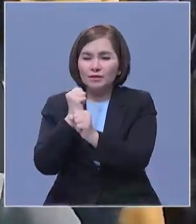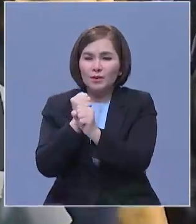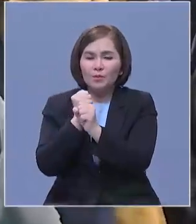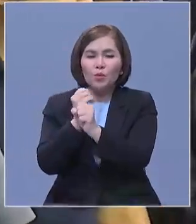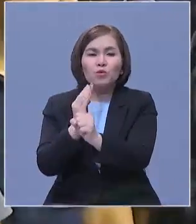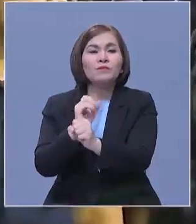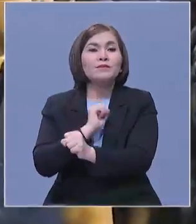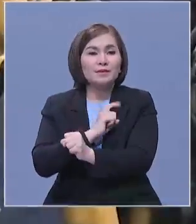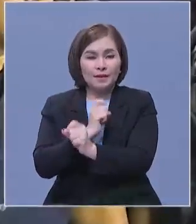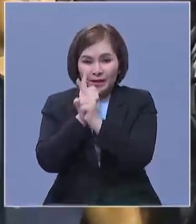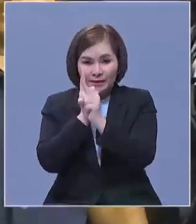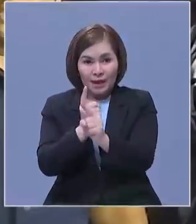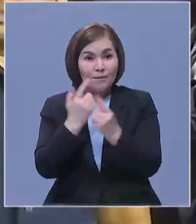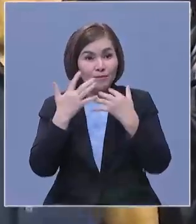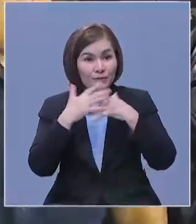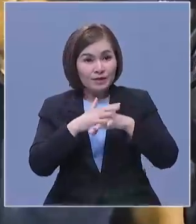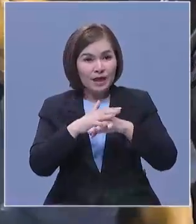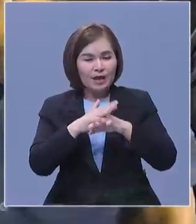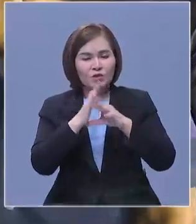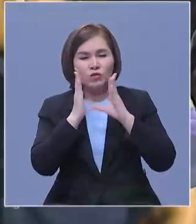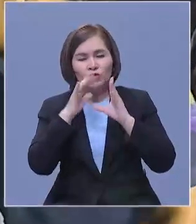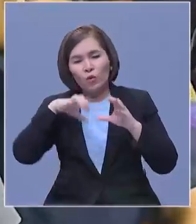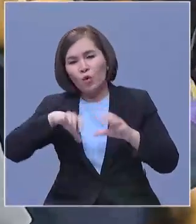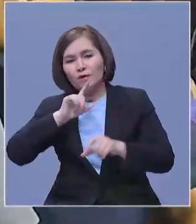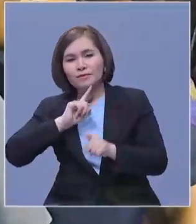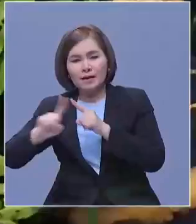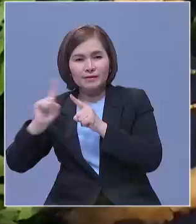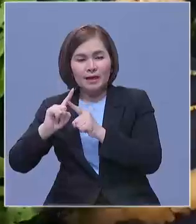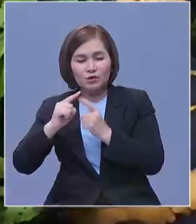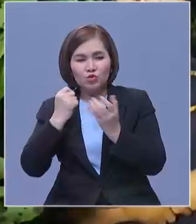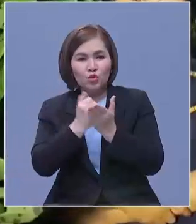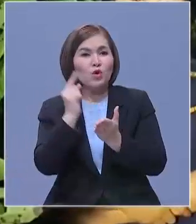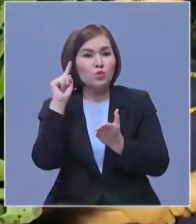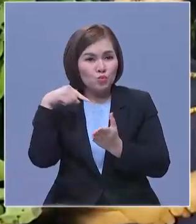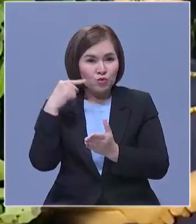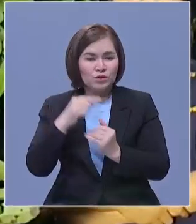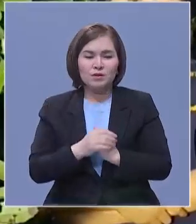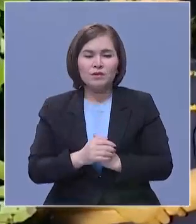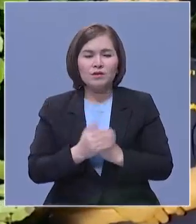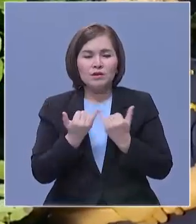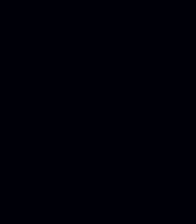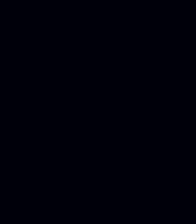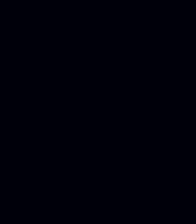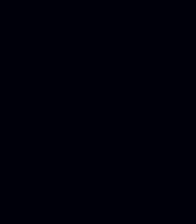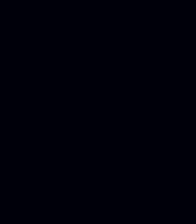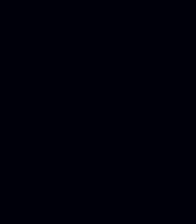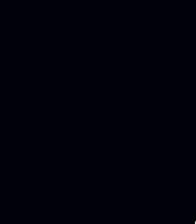ที่เกี่ยวข้องเข้าช่วยเหลือคุณยายปุ่นต่อไปขอแสดงความเสียใจกับครอบครัวด้วยนะครับ